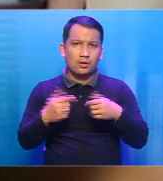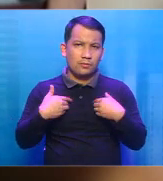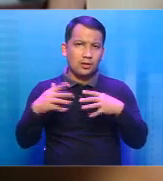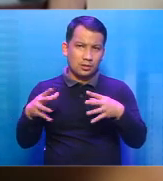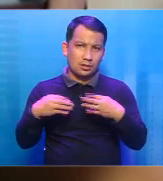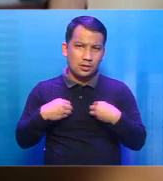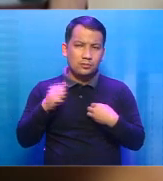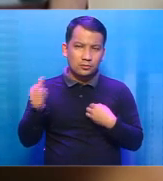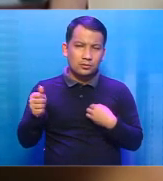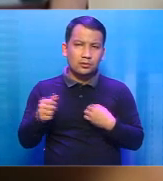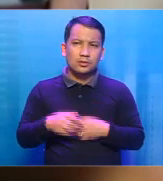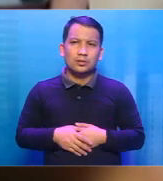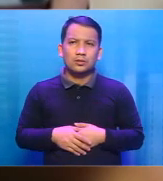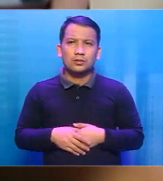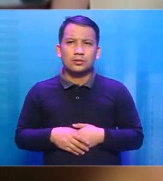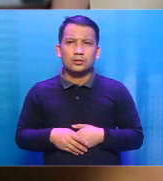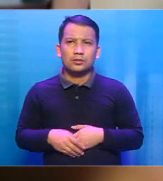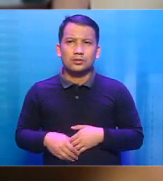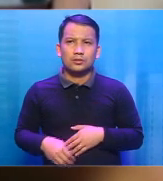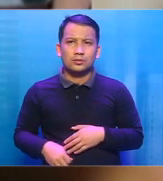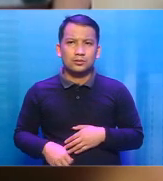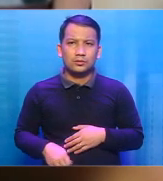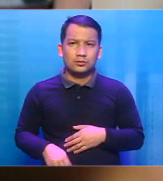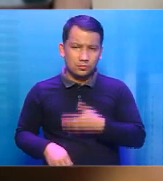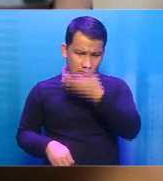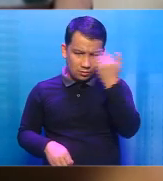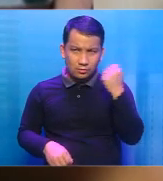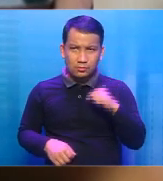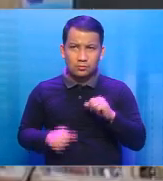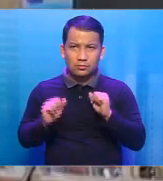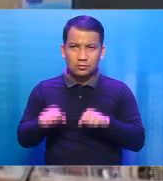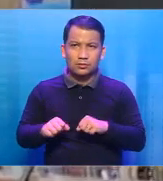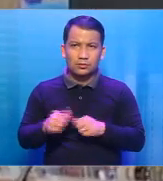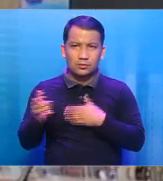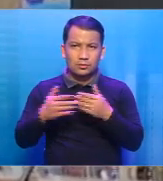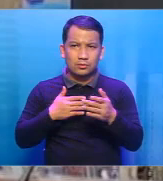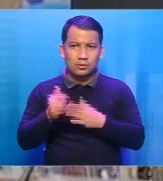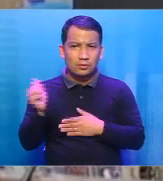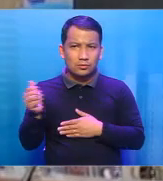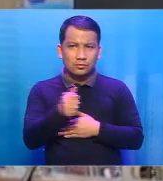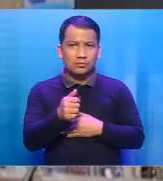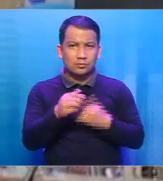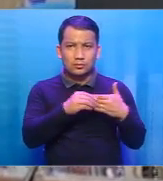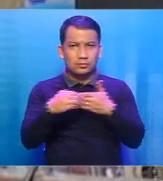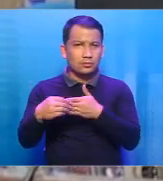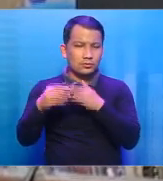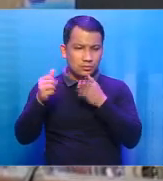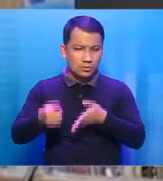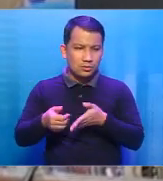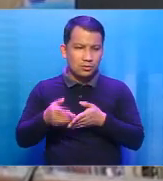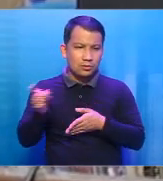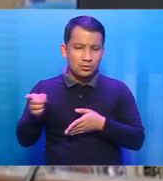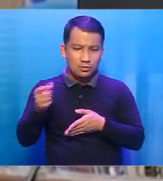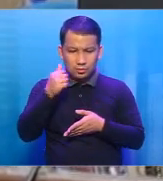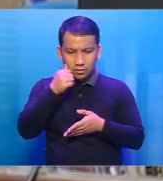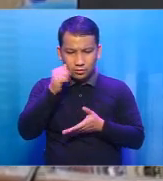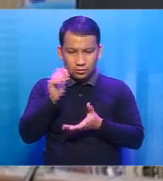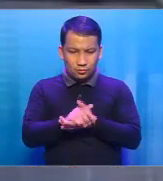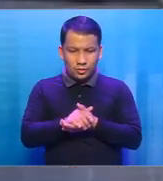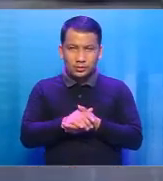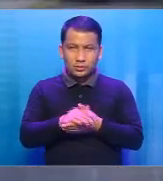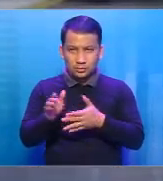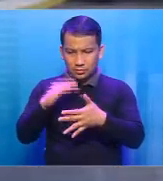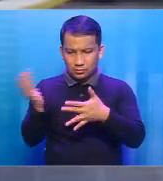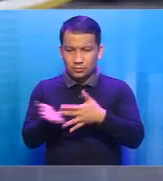ay tatanggipin daw niya ito. Nakalimutan mo man hindi. Ganyan eh. Leadership by example eh. The mayor finding his